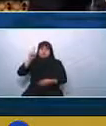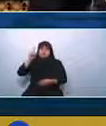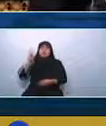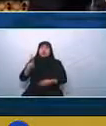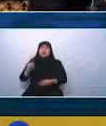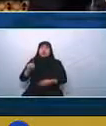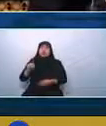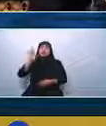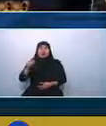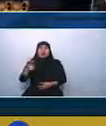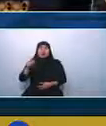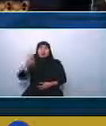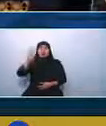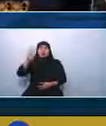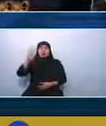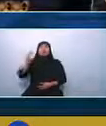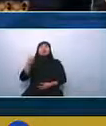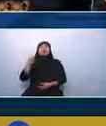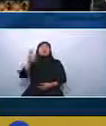15.121 rupiah.